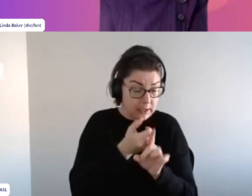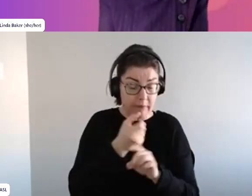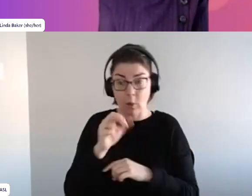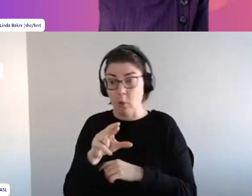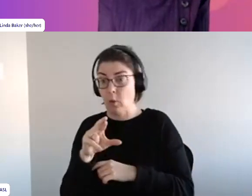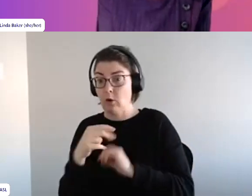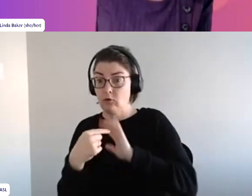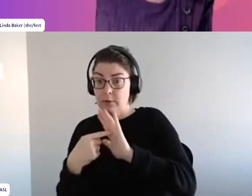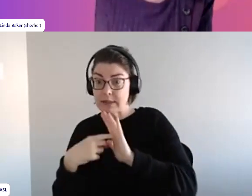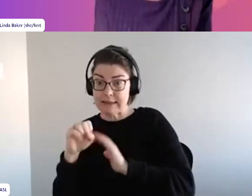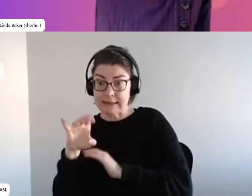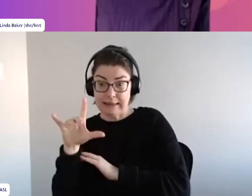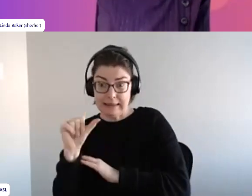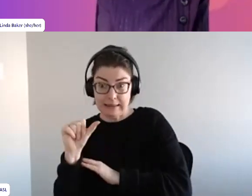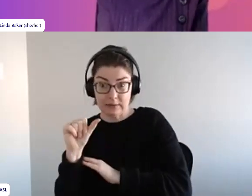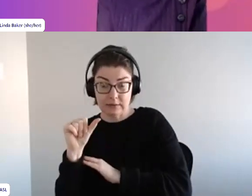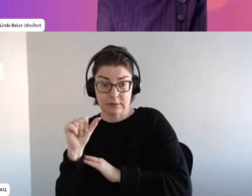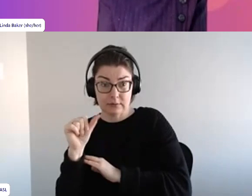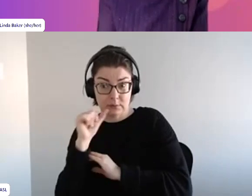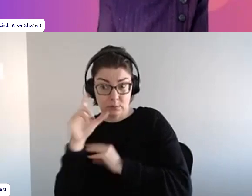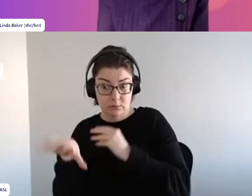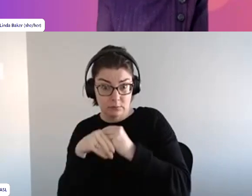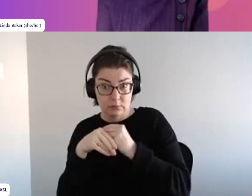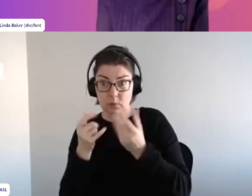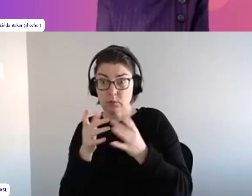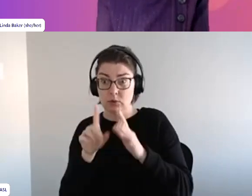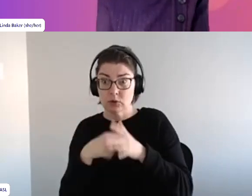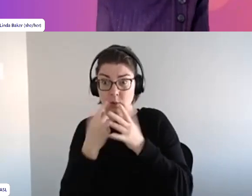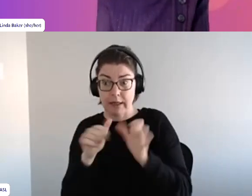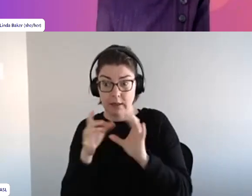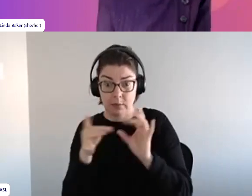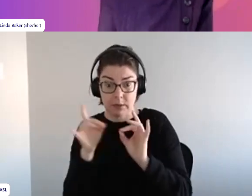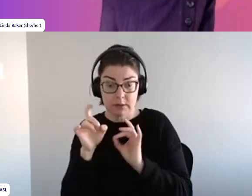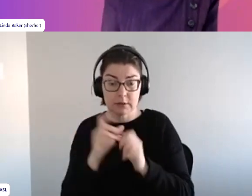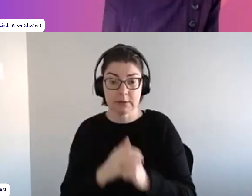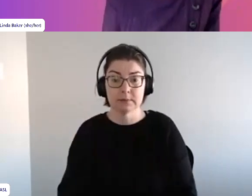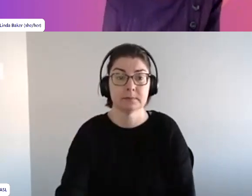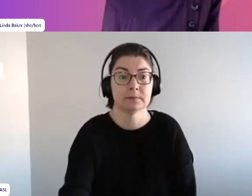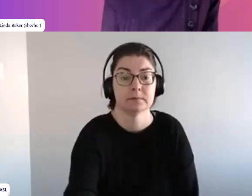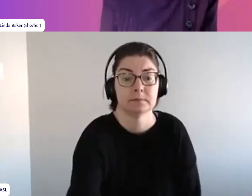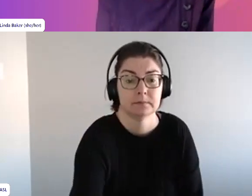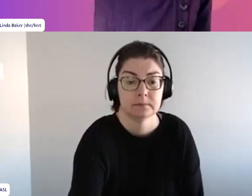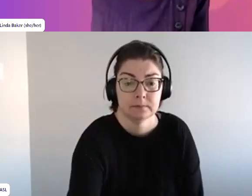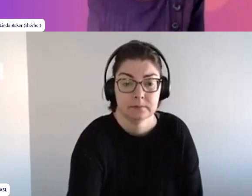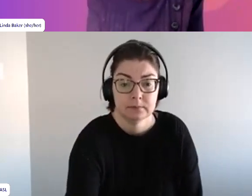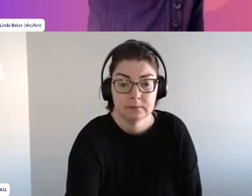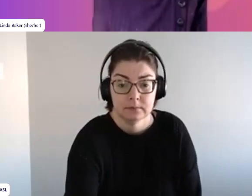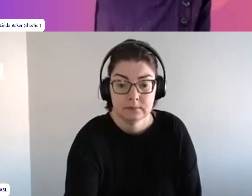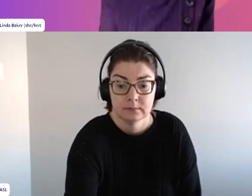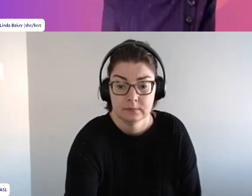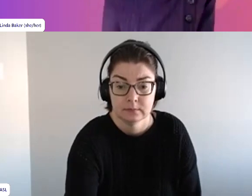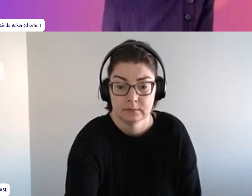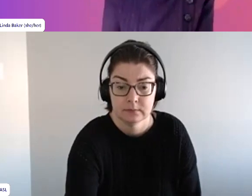Laurine en tant que vous ou Céline a voulez-vous vous lancer et bien c'est